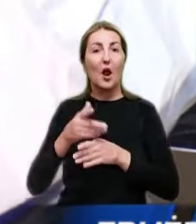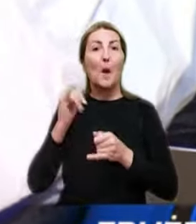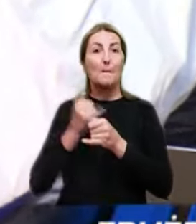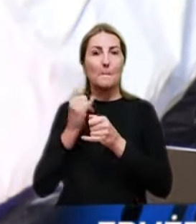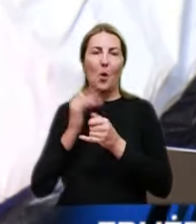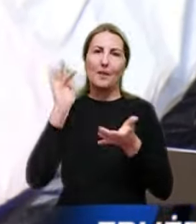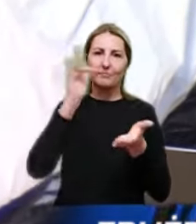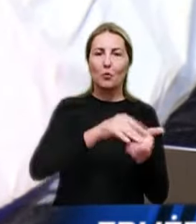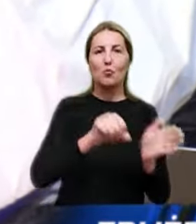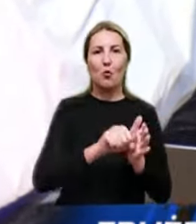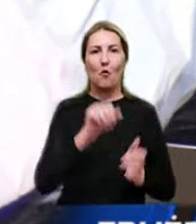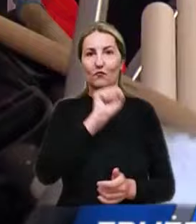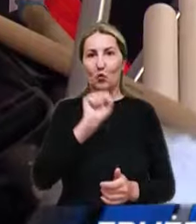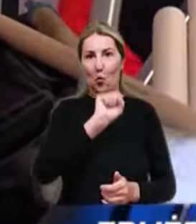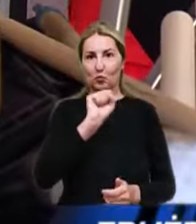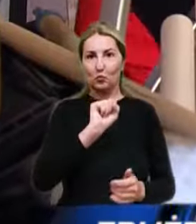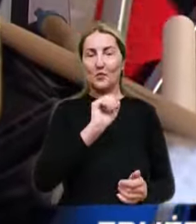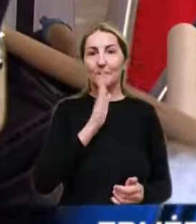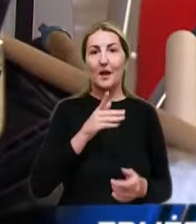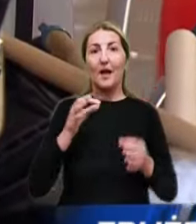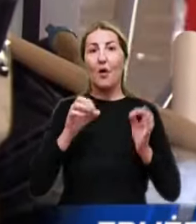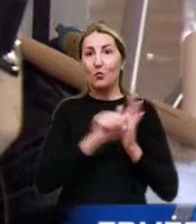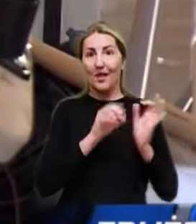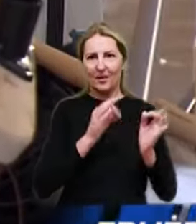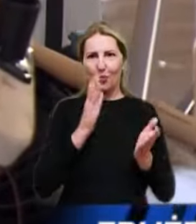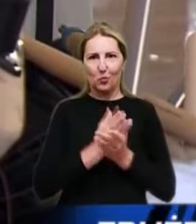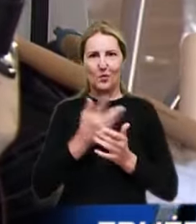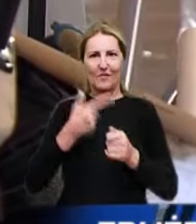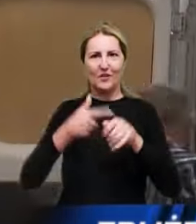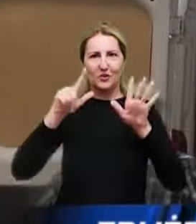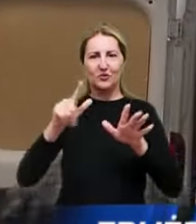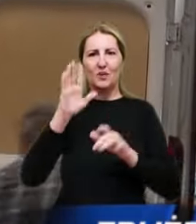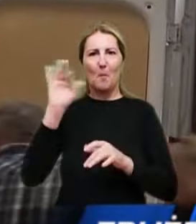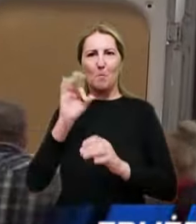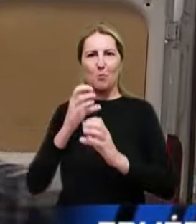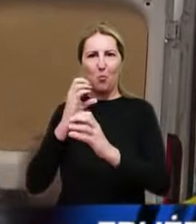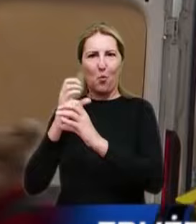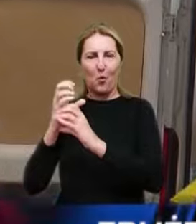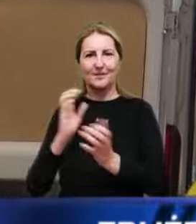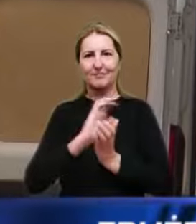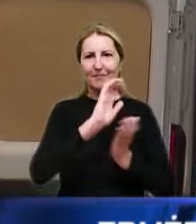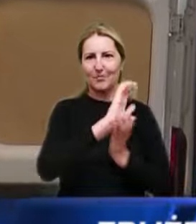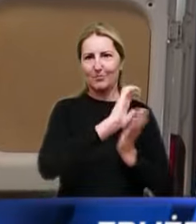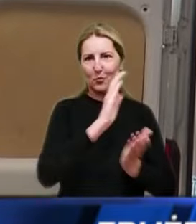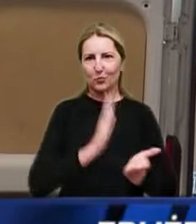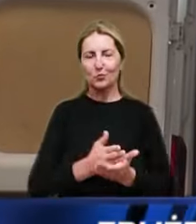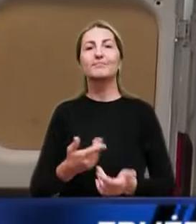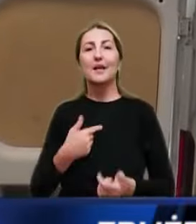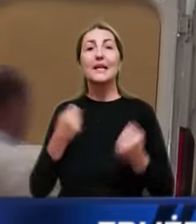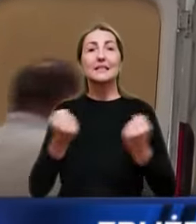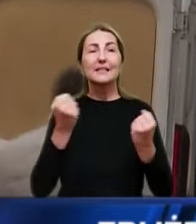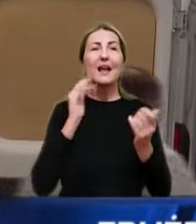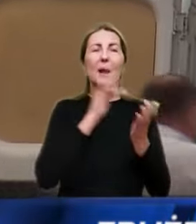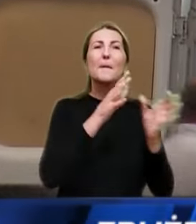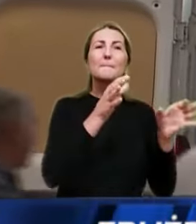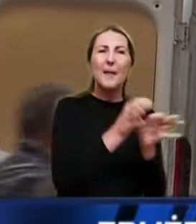we Wrocławiu. Dotychczas wyjechało stąd 27 busów. Staramy się w miarę możliwości też docierać do tych mniejszych miejscowości, natomiast już jesteśmy umówieni właśnie, że we